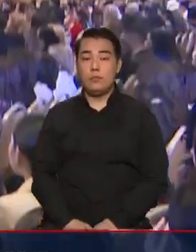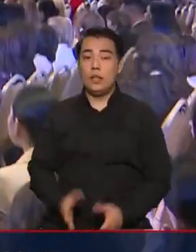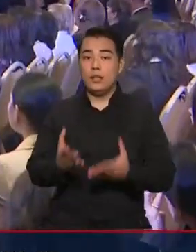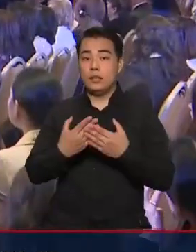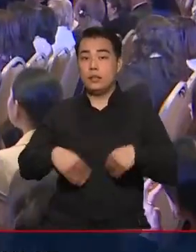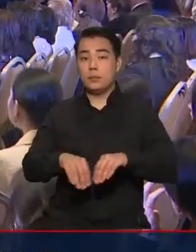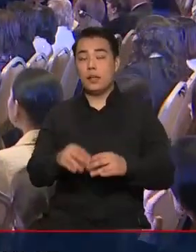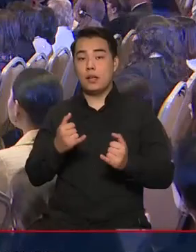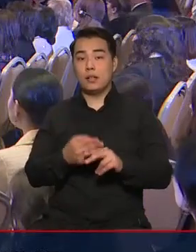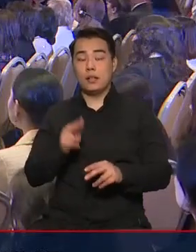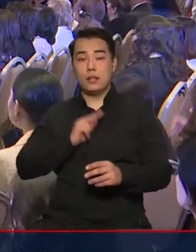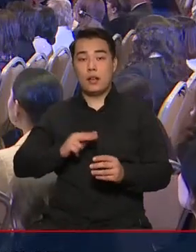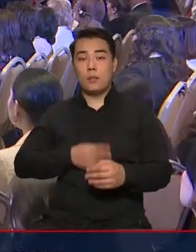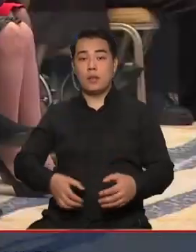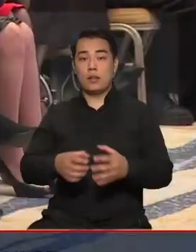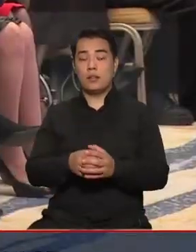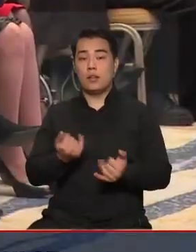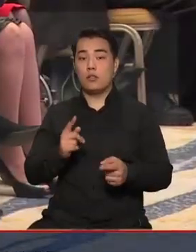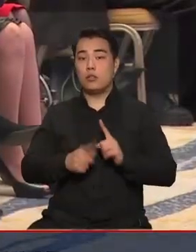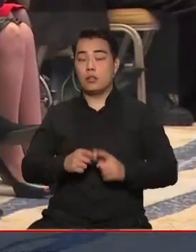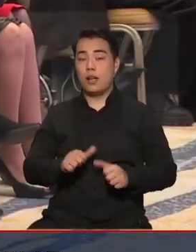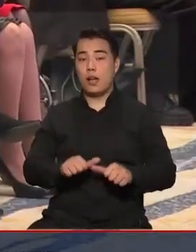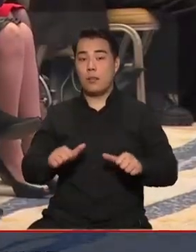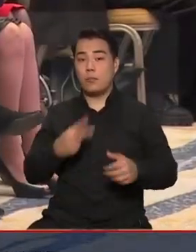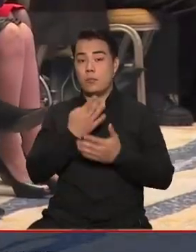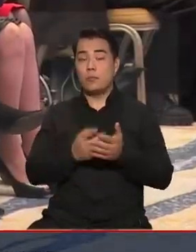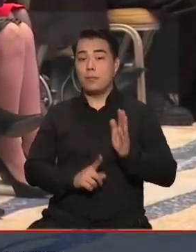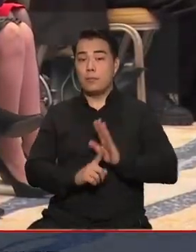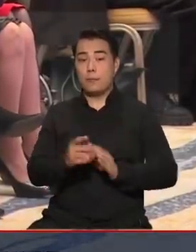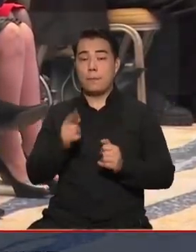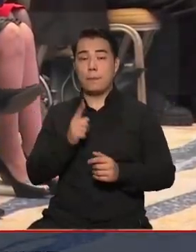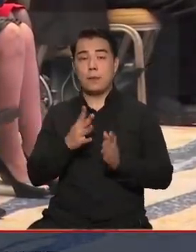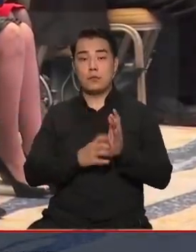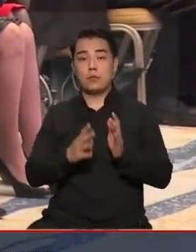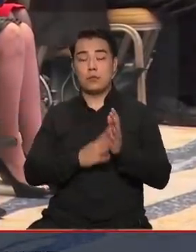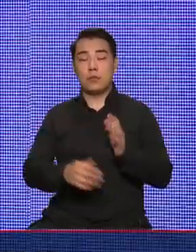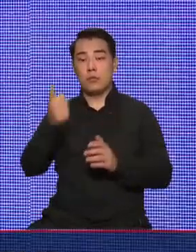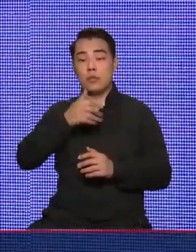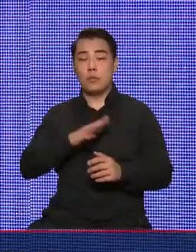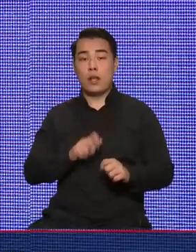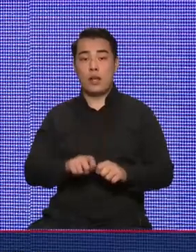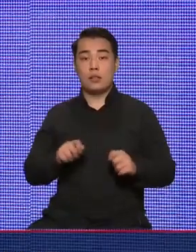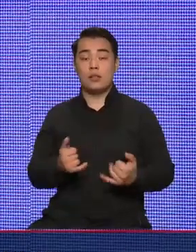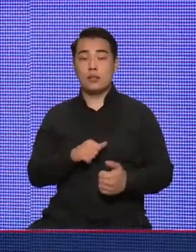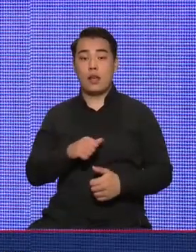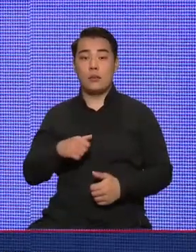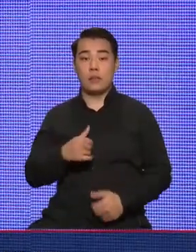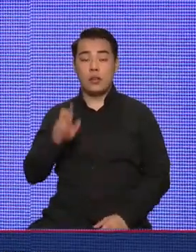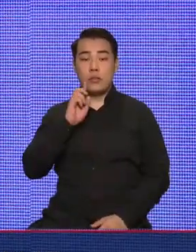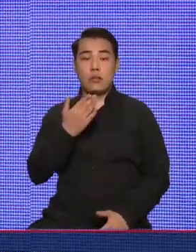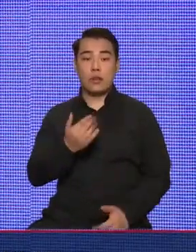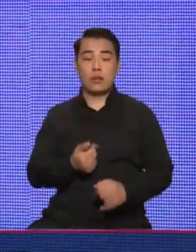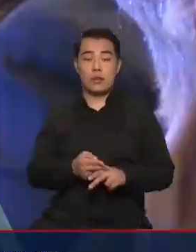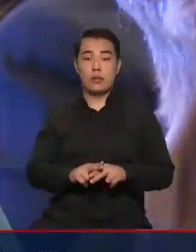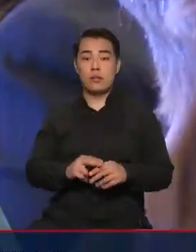Отбасы және әйелдер істері жөніндегі ұлттық комиссияның алғашқы құрамы 1999 жылы бекітілген. Мақсаты әйелдердің қоғамда